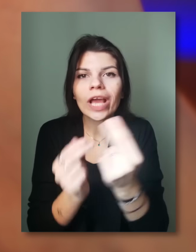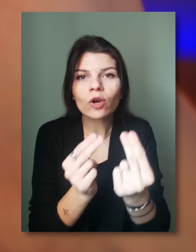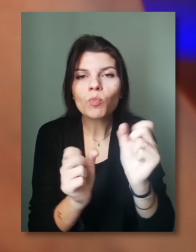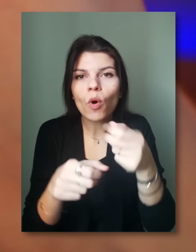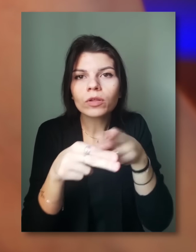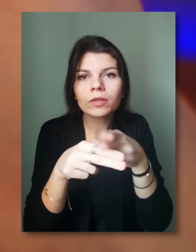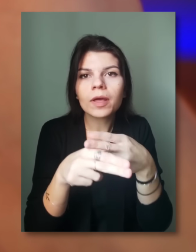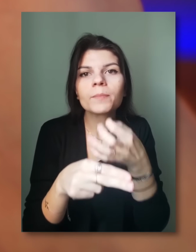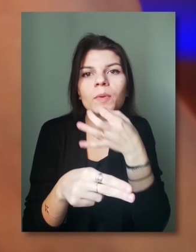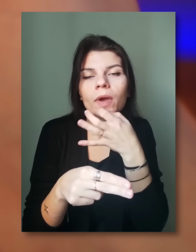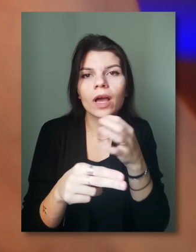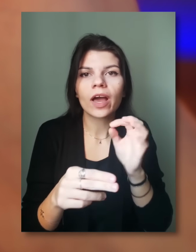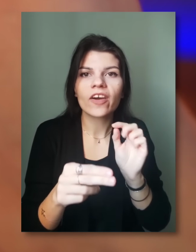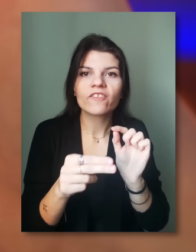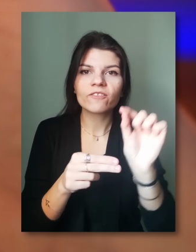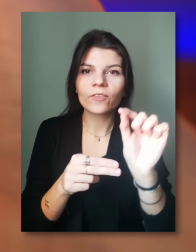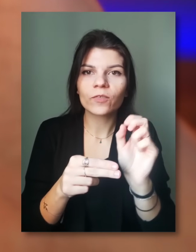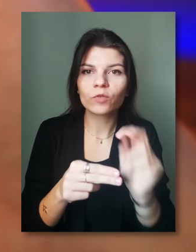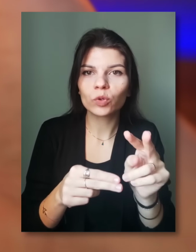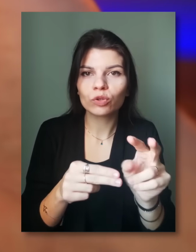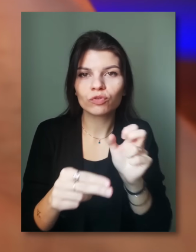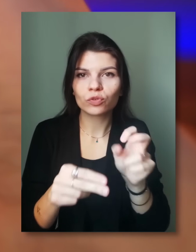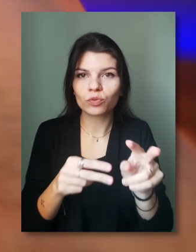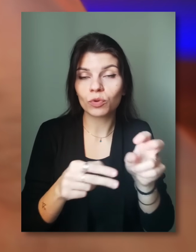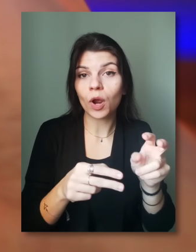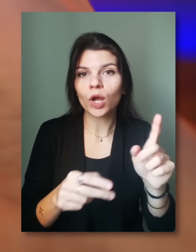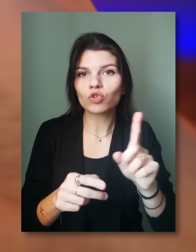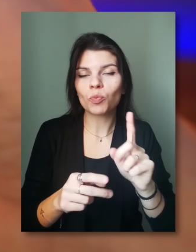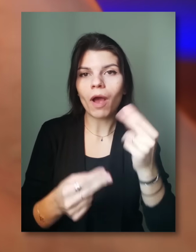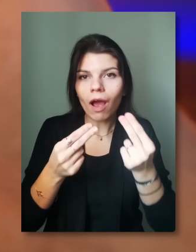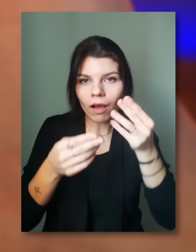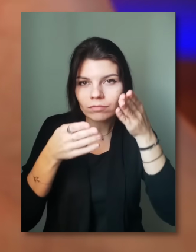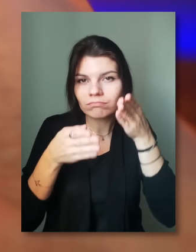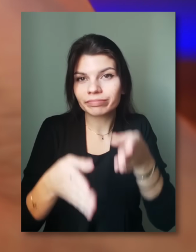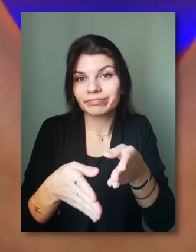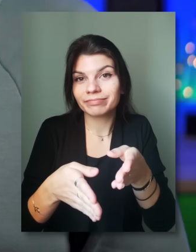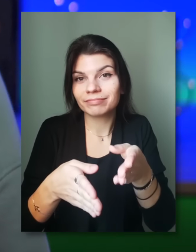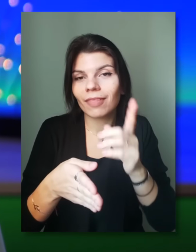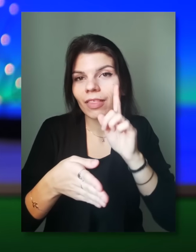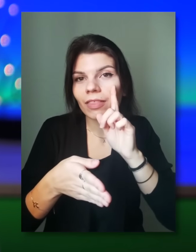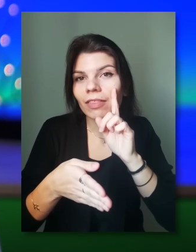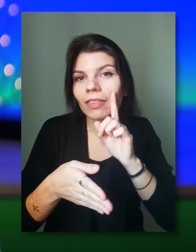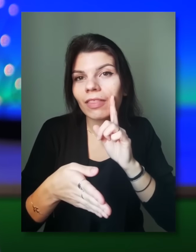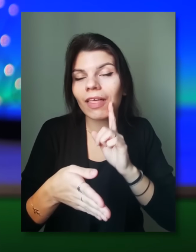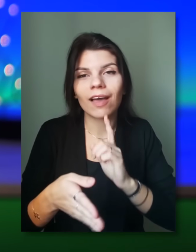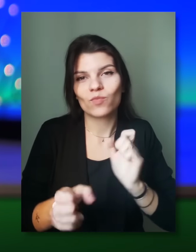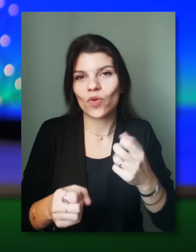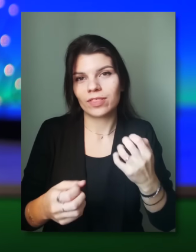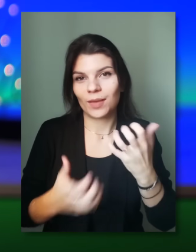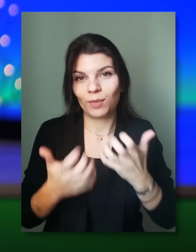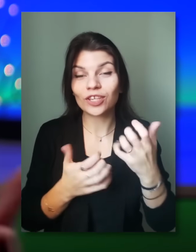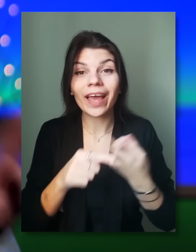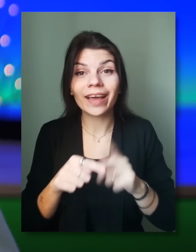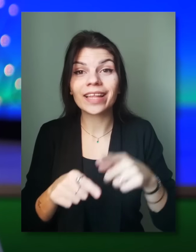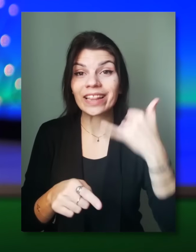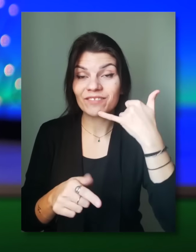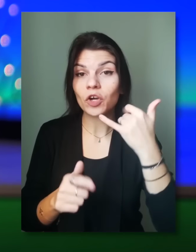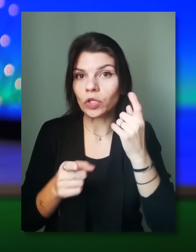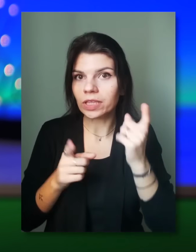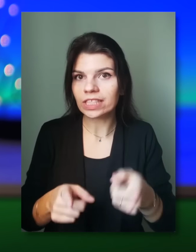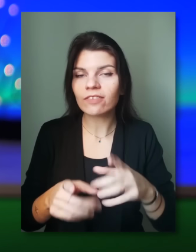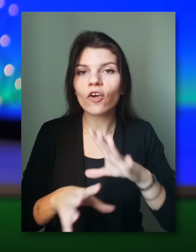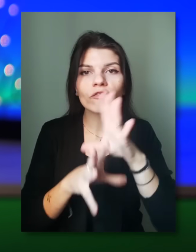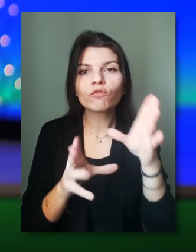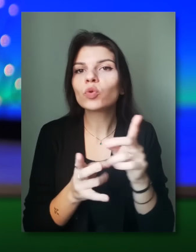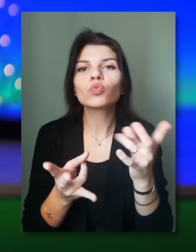безлічкорисних параметрівдлякожноїгри,щодозволитьвам повністюзануритисявігровийпроцес. Отже,вамнемапрощотурбуватися. Цейпристрій